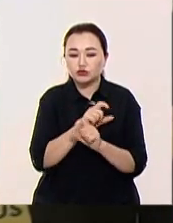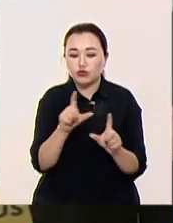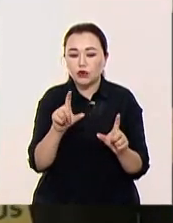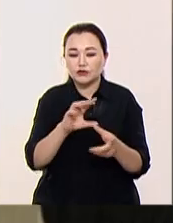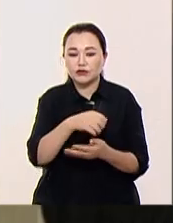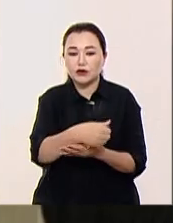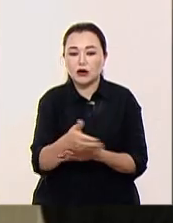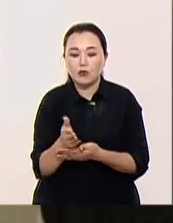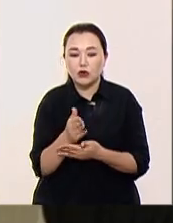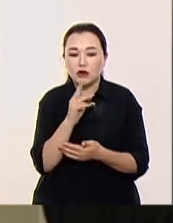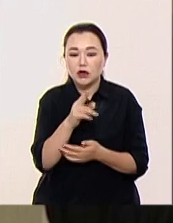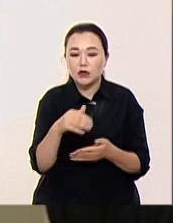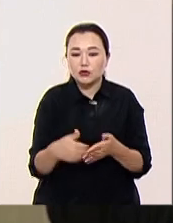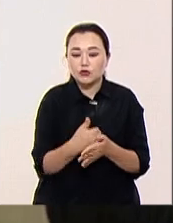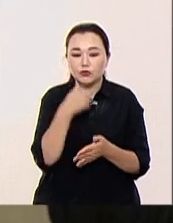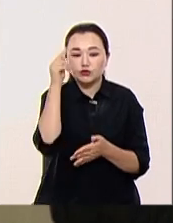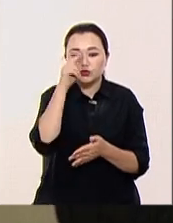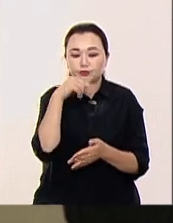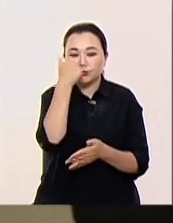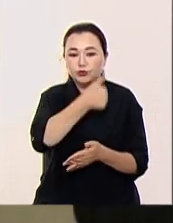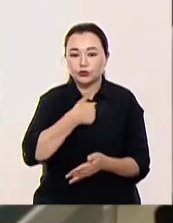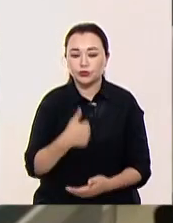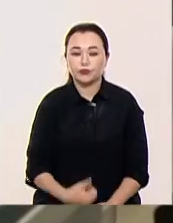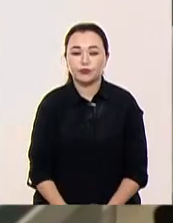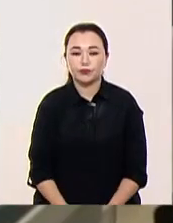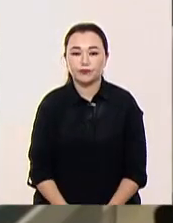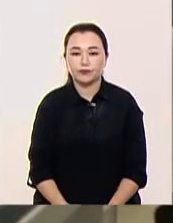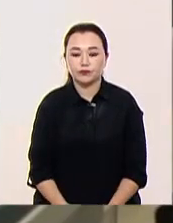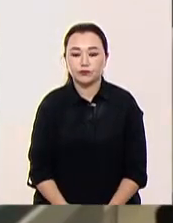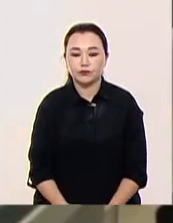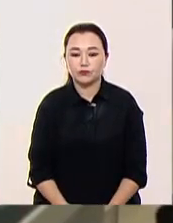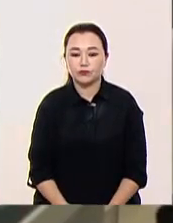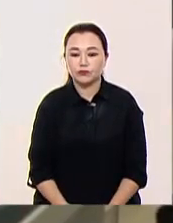новому учебному году. Мадина Исюмбаева, Информбюро, Мангыстауская область.